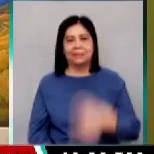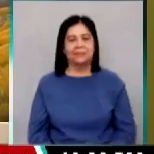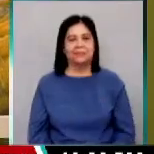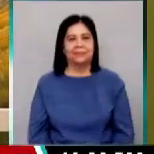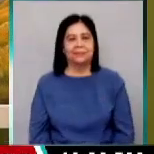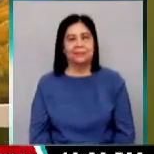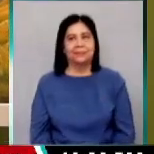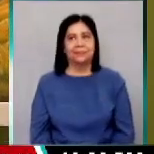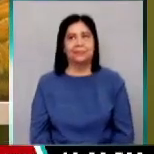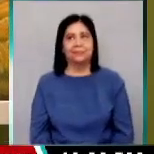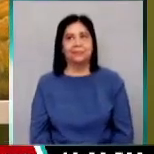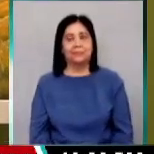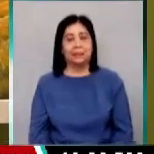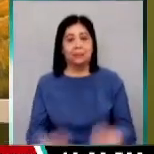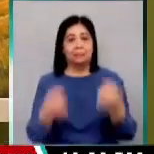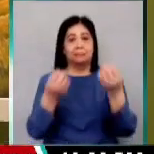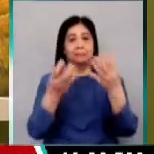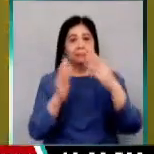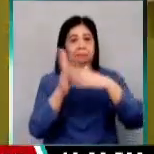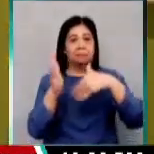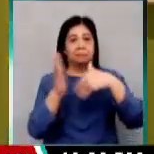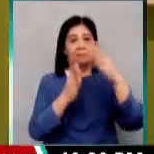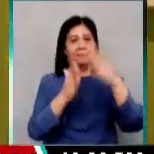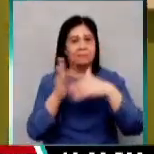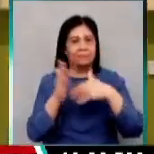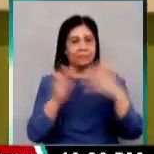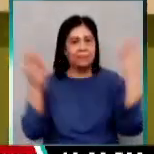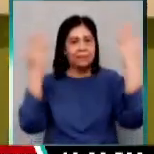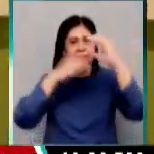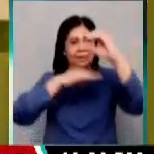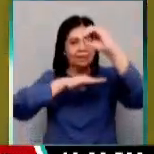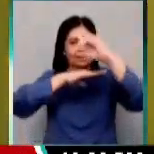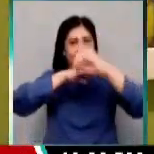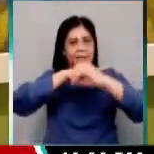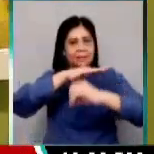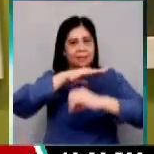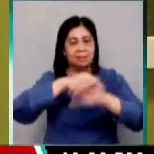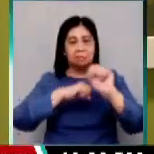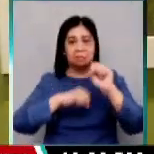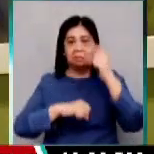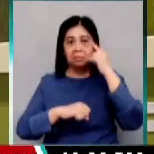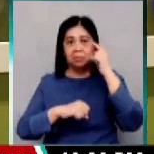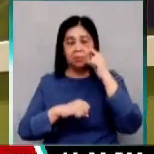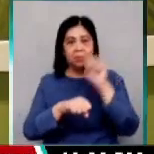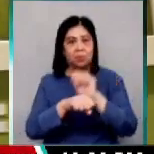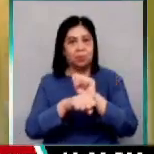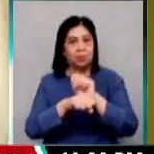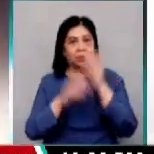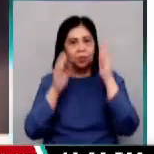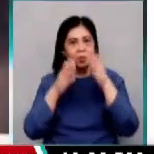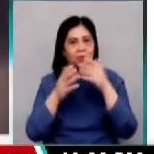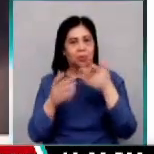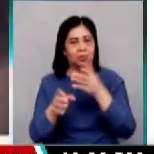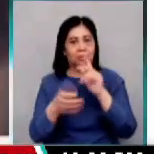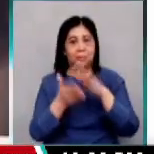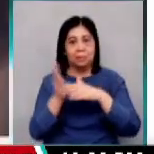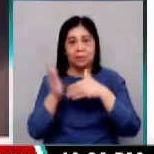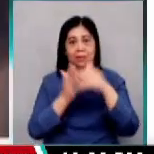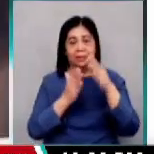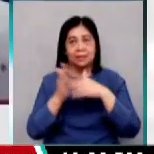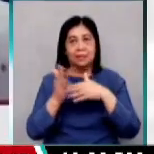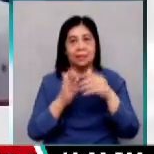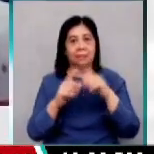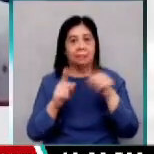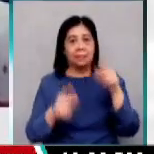Sa dami ng naipinta niyang takip silim o sunset, pwede mong isiping mga obra lang ang kina-career ng pintor na ito. Pero si Kenver